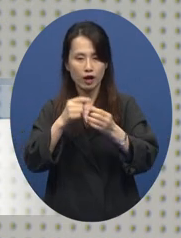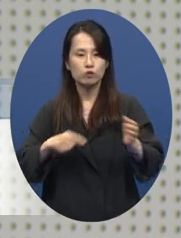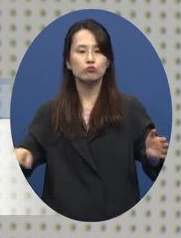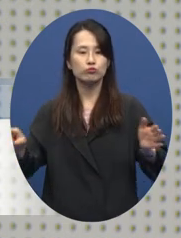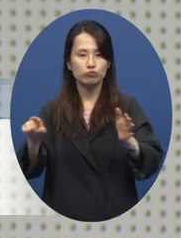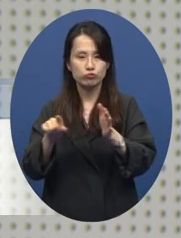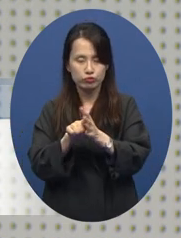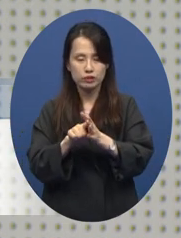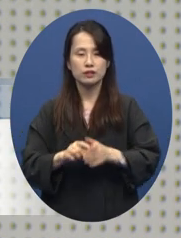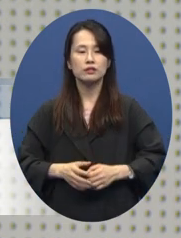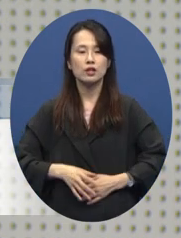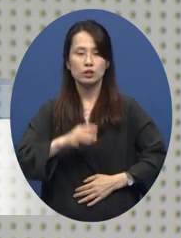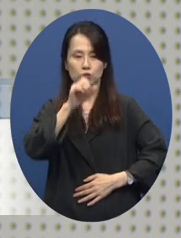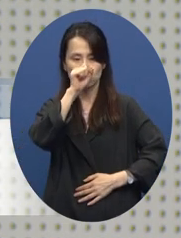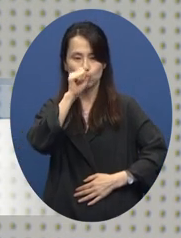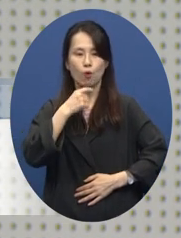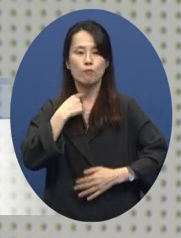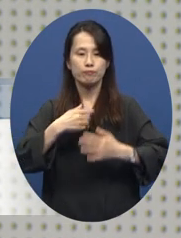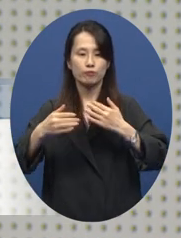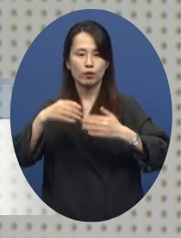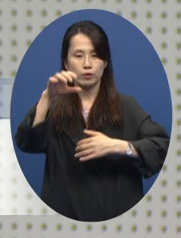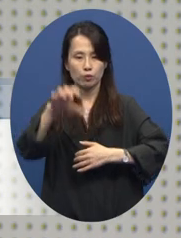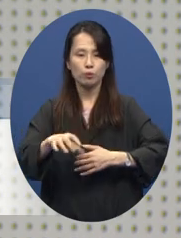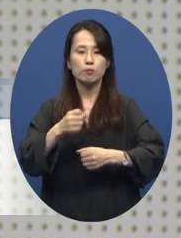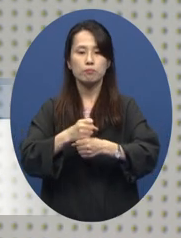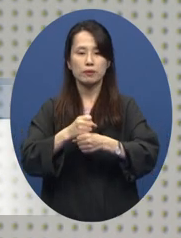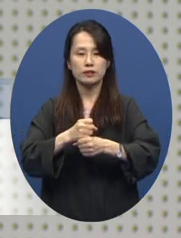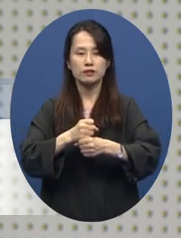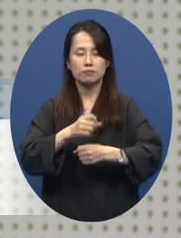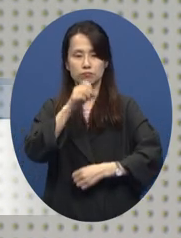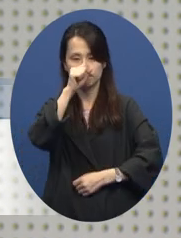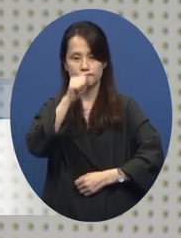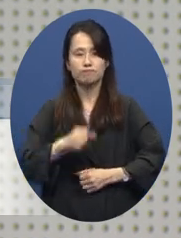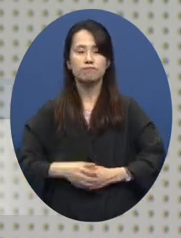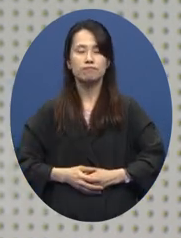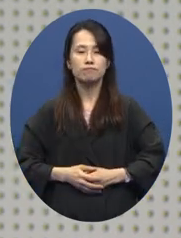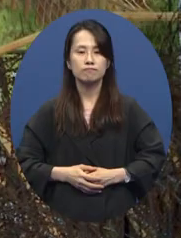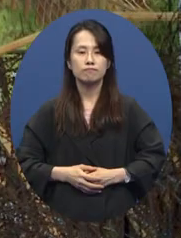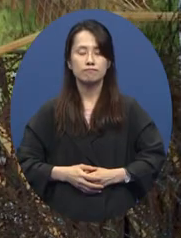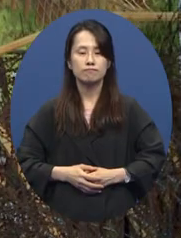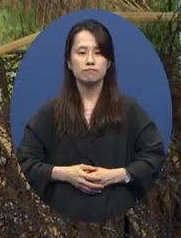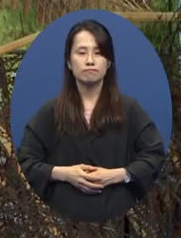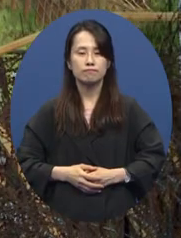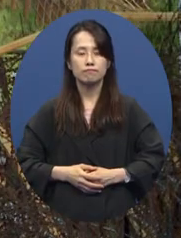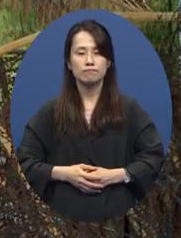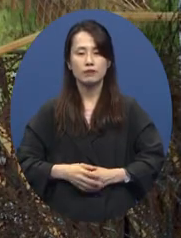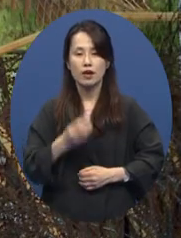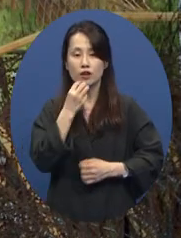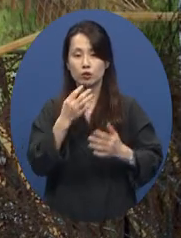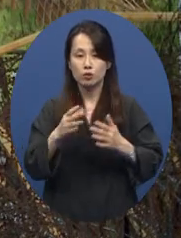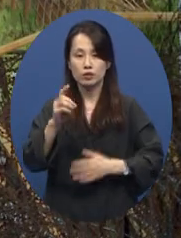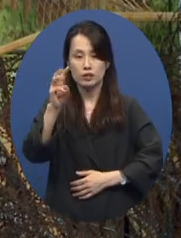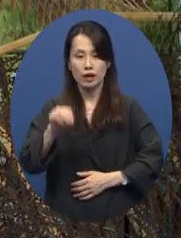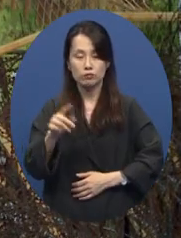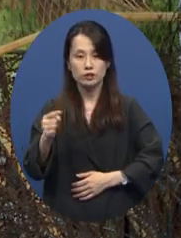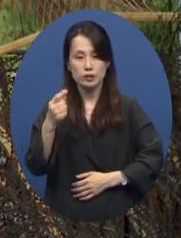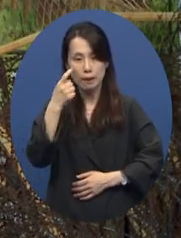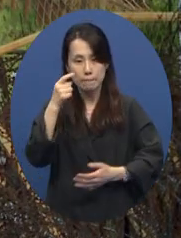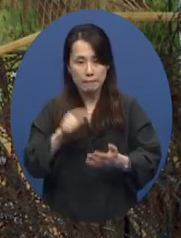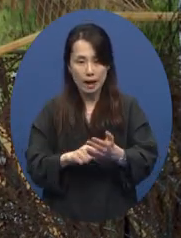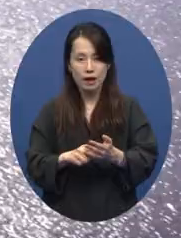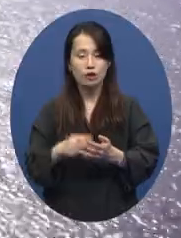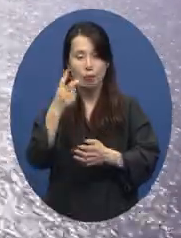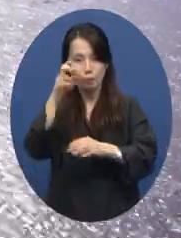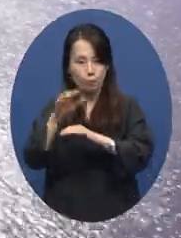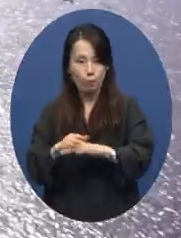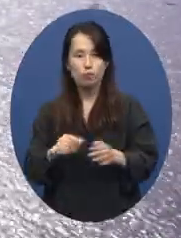또 안전을 위한 그런 좋은 경험의 장으로 만들어서 좋겠습니다. 민선 7기 경기도는 DMZ 발굴과